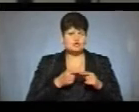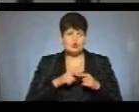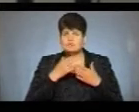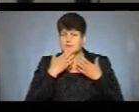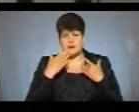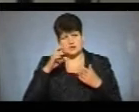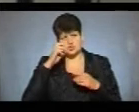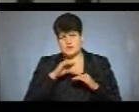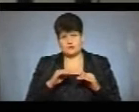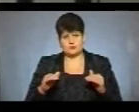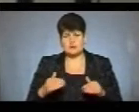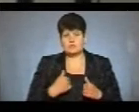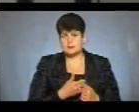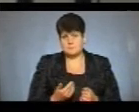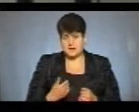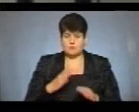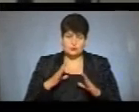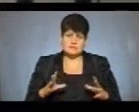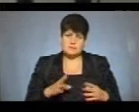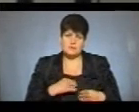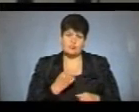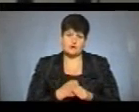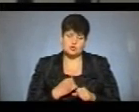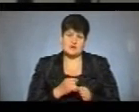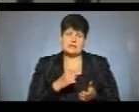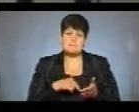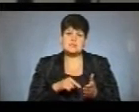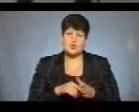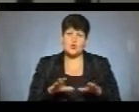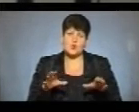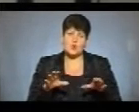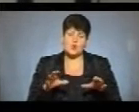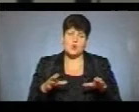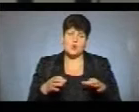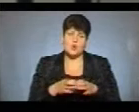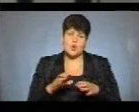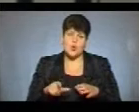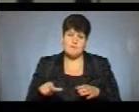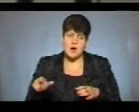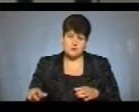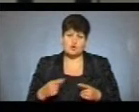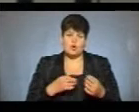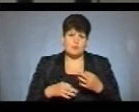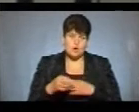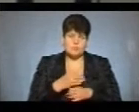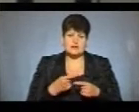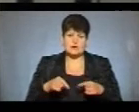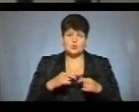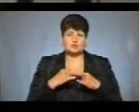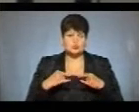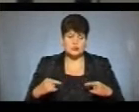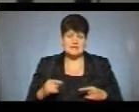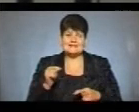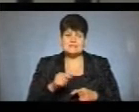рівні, то ми якраз будемо співпрацювати з міською громадою, Ми це обговорювали якраз на круглому столі з тим, щоб